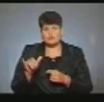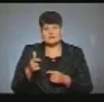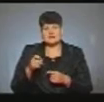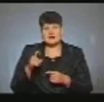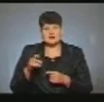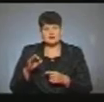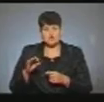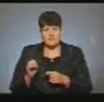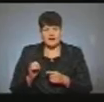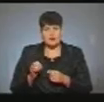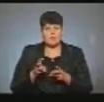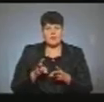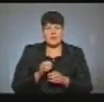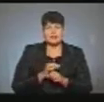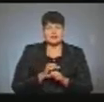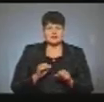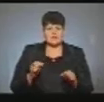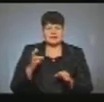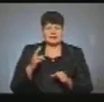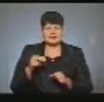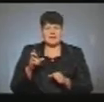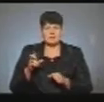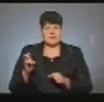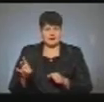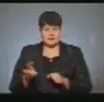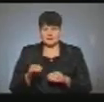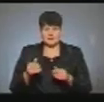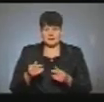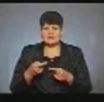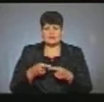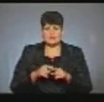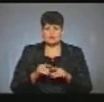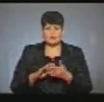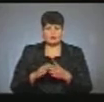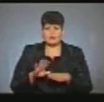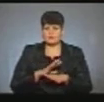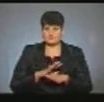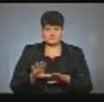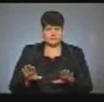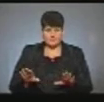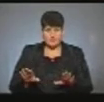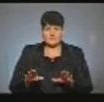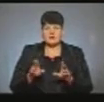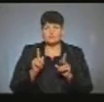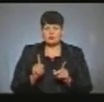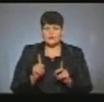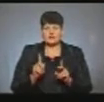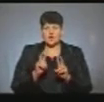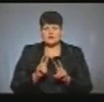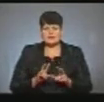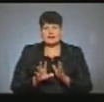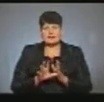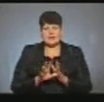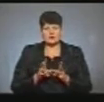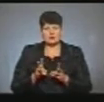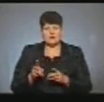опалення неможливе, ДБН заборонює, ми не дамо вам технічних умов для цього, ви повинні розглядати тільки електроопалення, але яка